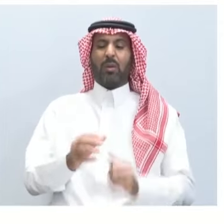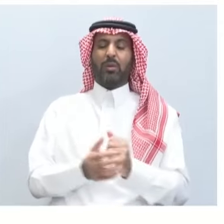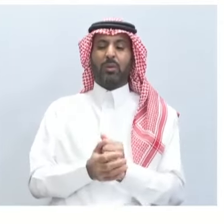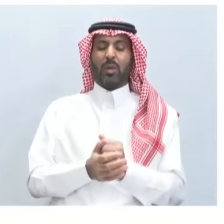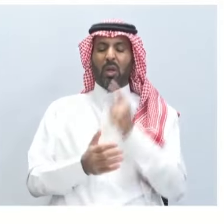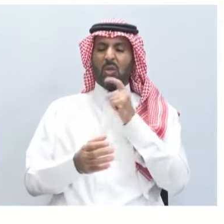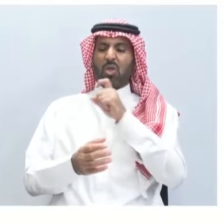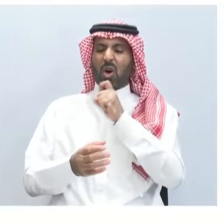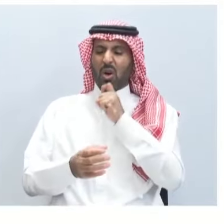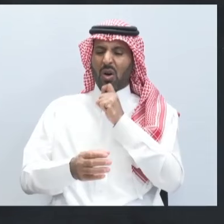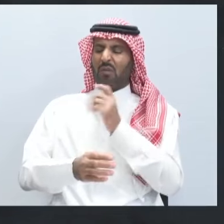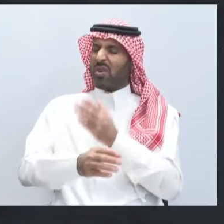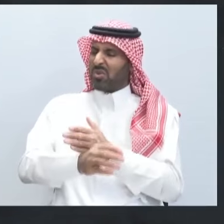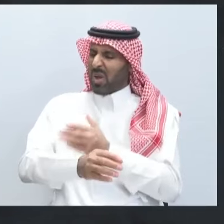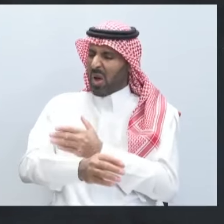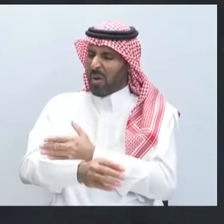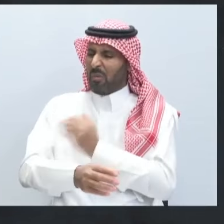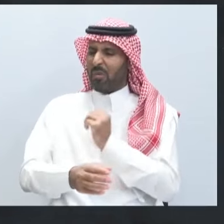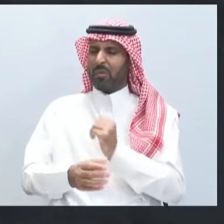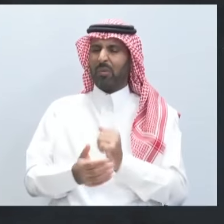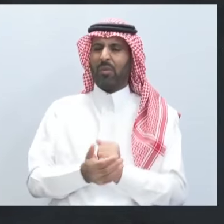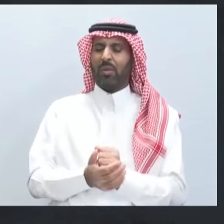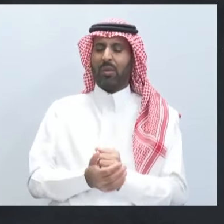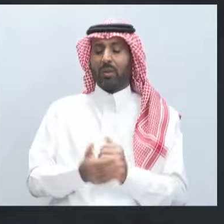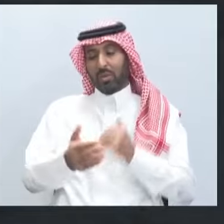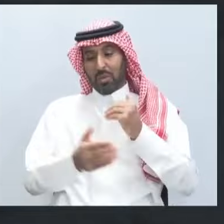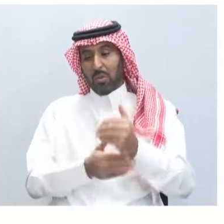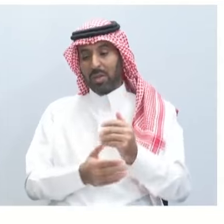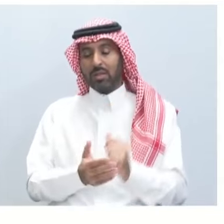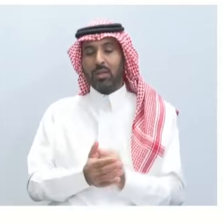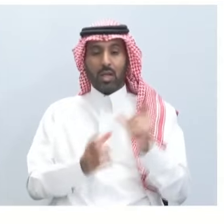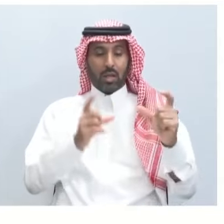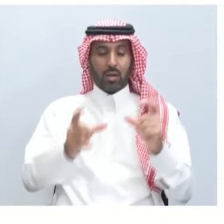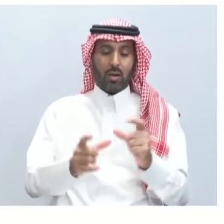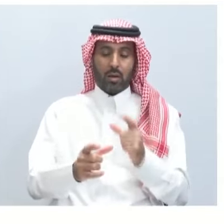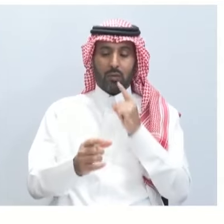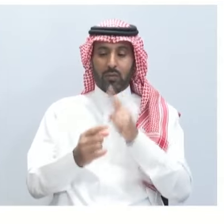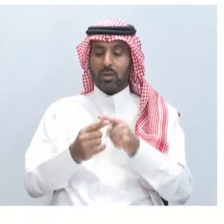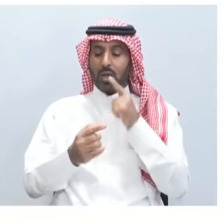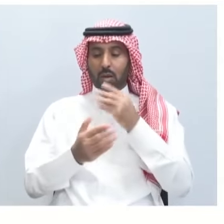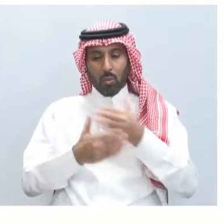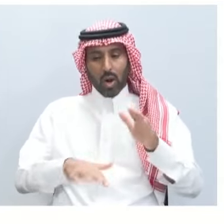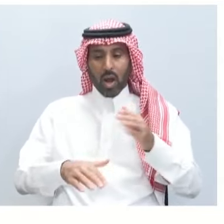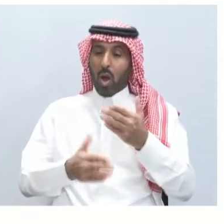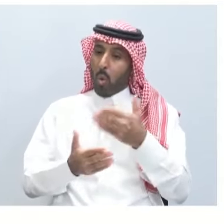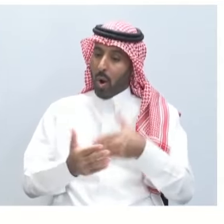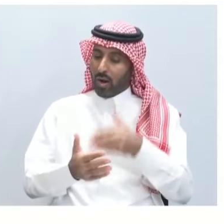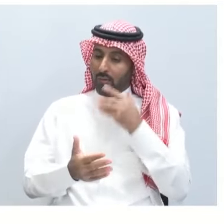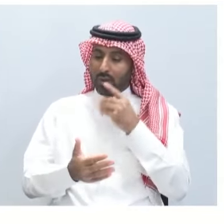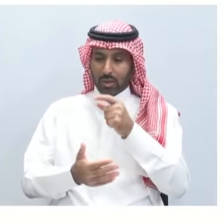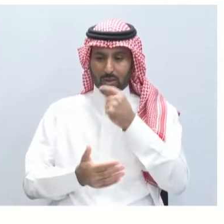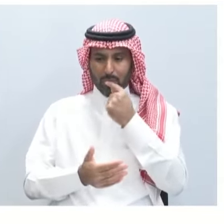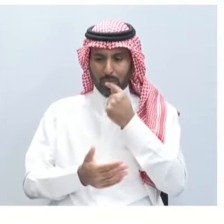وهنا على وهن اي ضعفا على ضعف ثم جاءت الايه بعد ذلك وفصاله في عامين اي فطامه